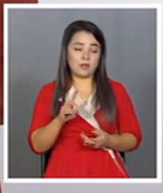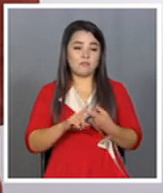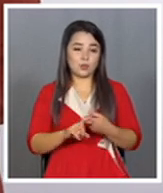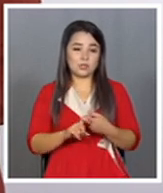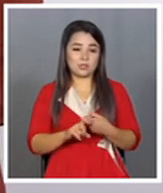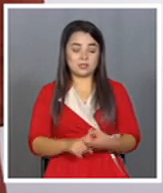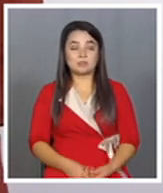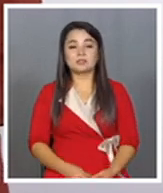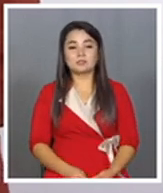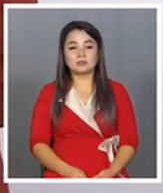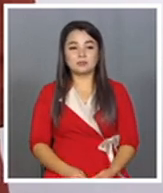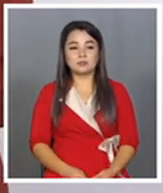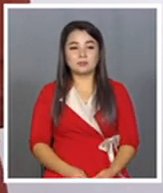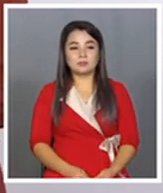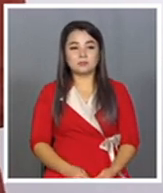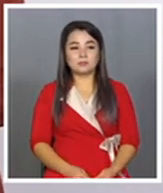– брейн вирусы.